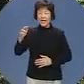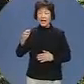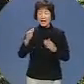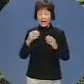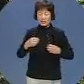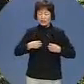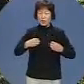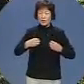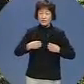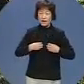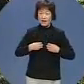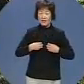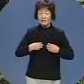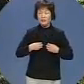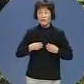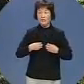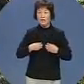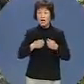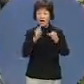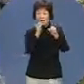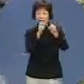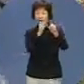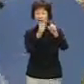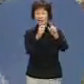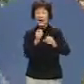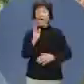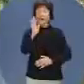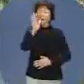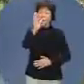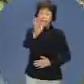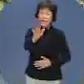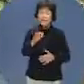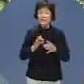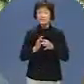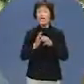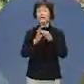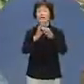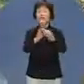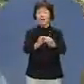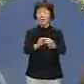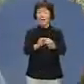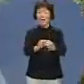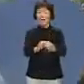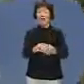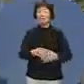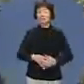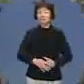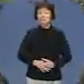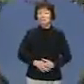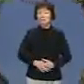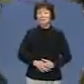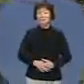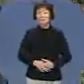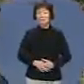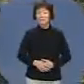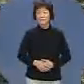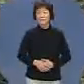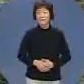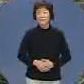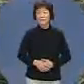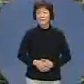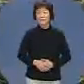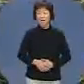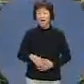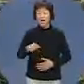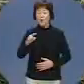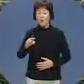石碑に刻んで後世に伝えている。この石碑もそんなに古いもんじゃないですけれどね、そういった石